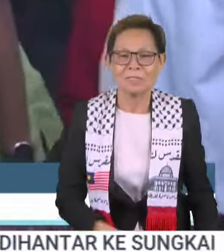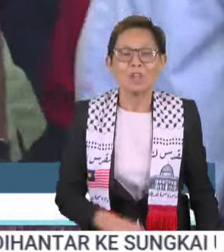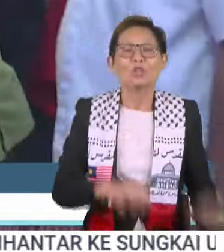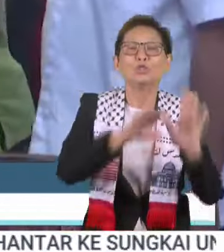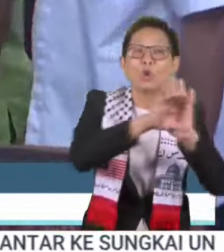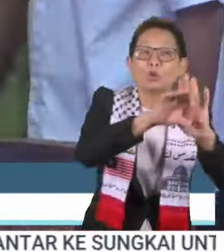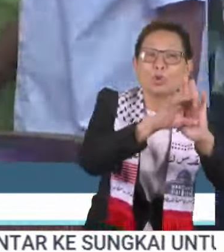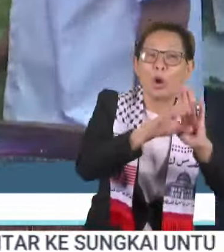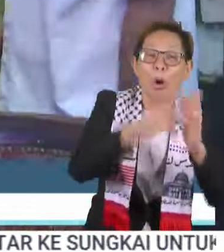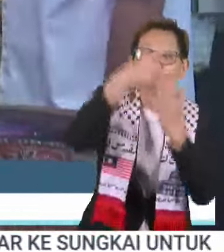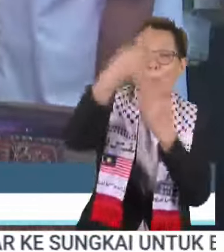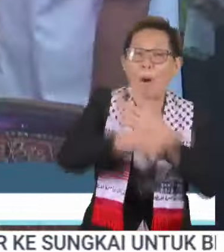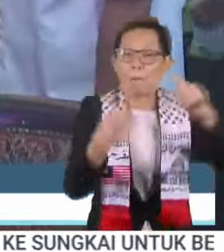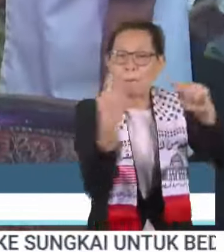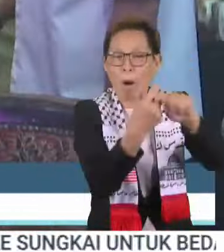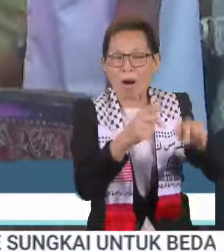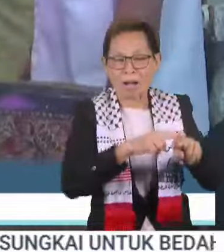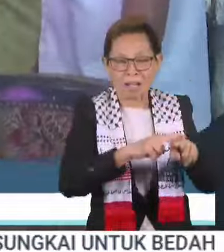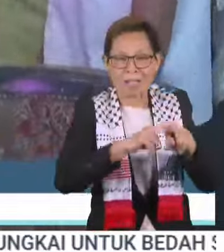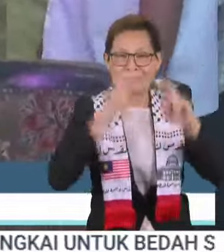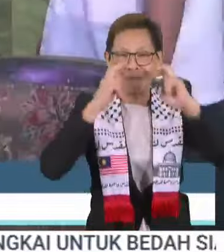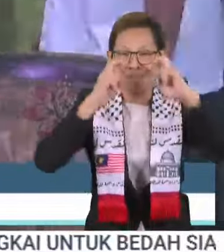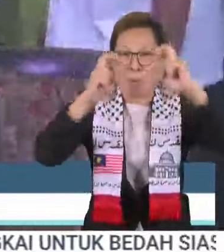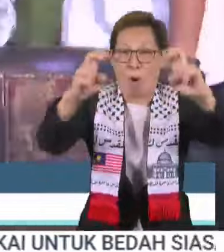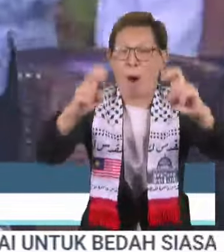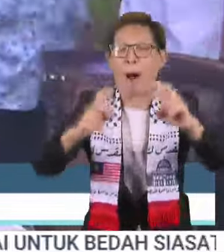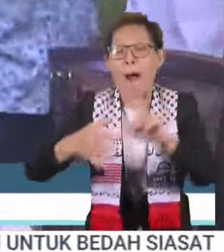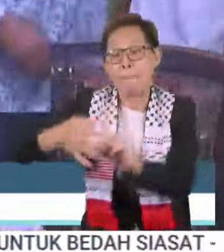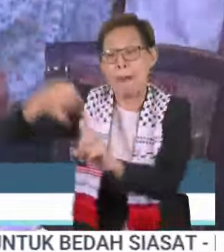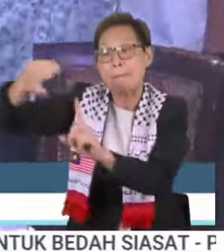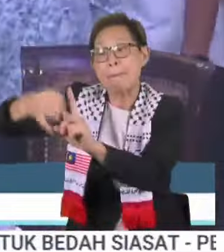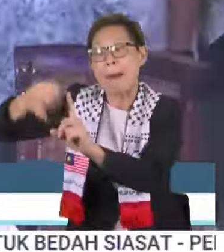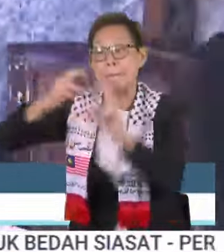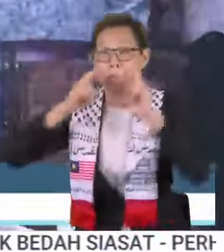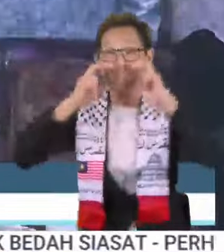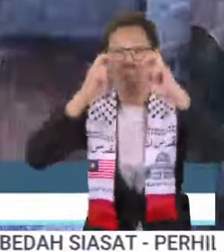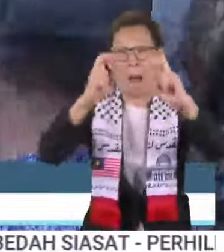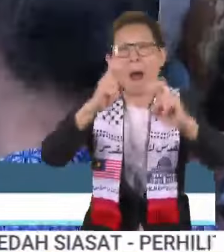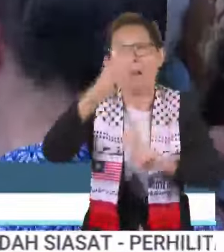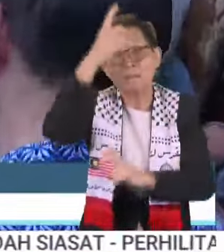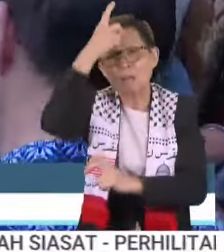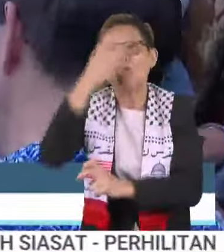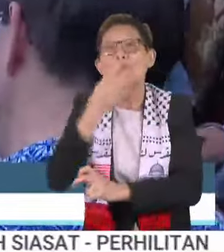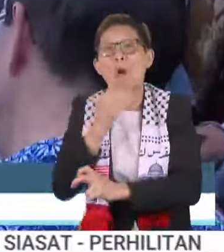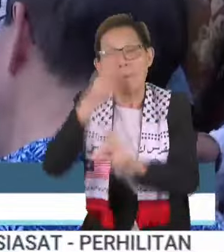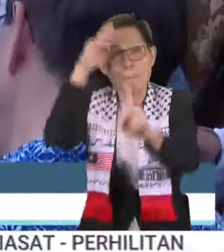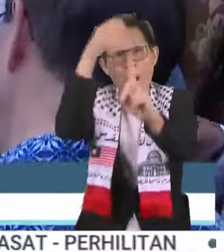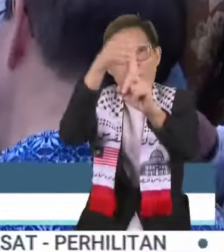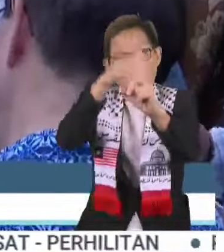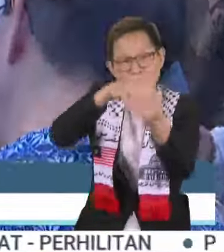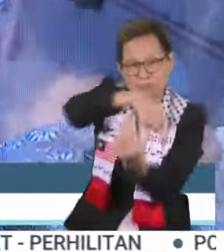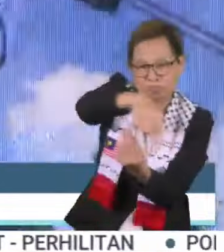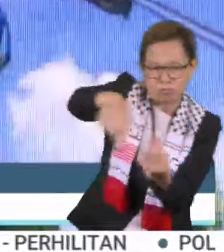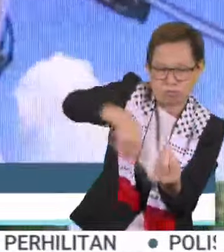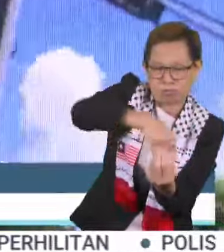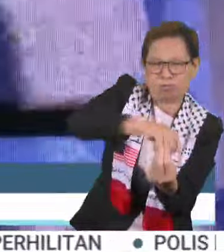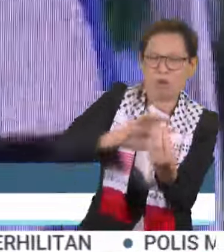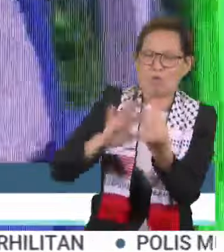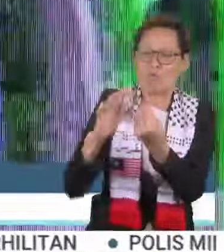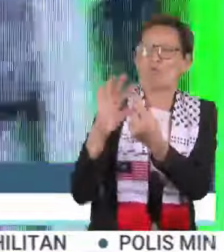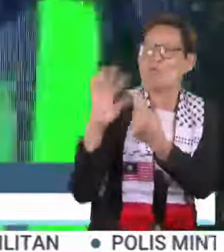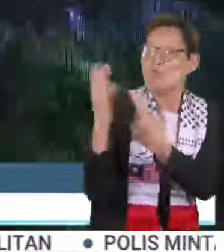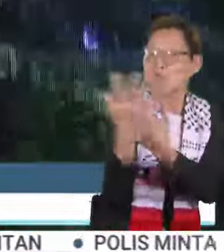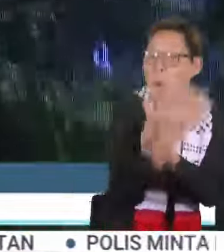Mengambil contoh projek pembinaan kereta kabel Bukit Bendera, Datuk Seri Anwar Ibrahim berkata aspek persekitaran sudah diberi